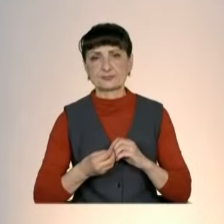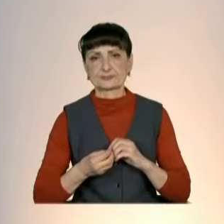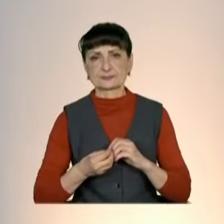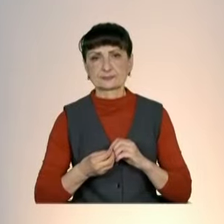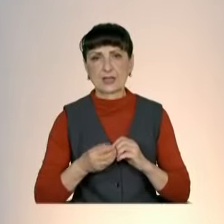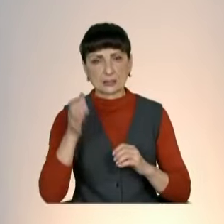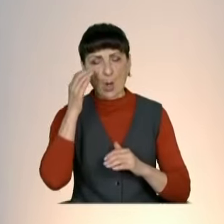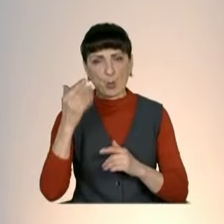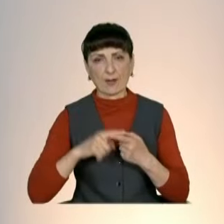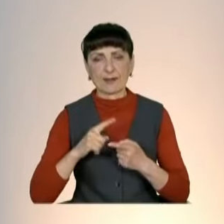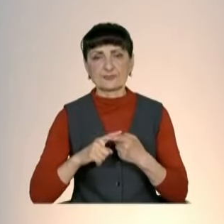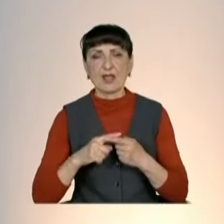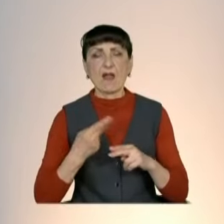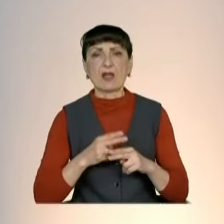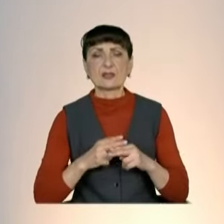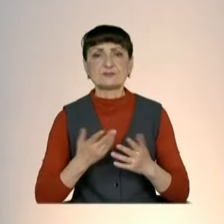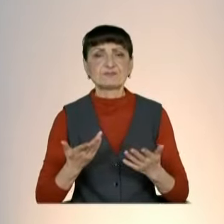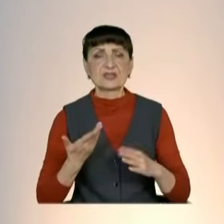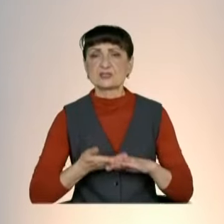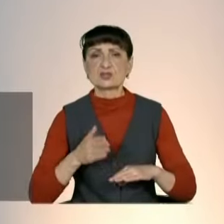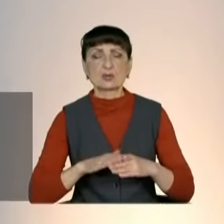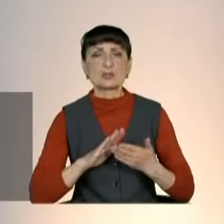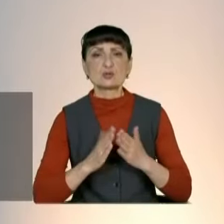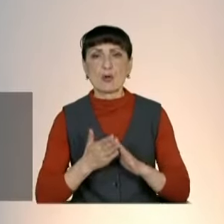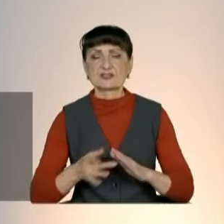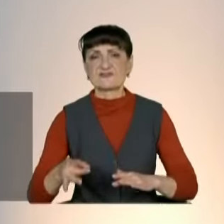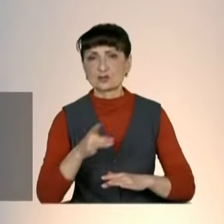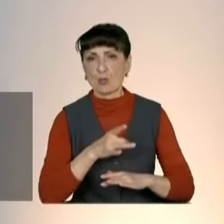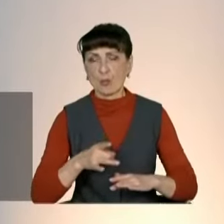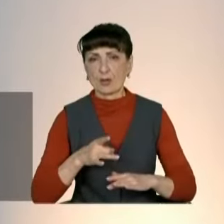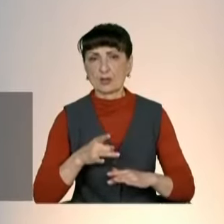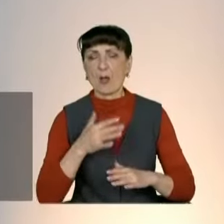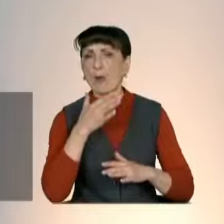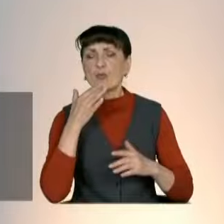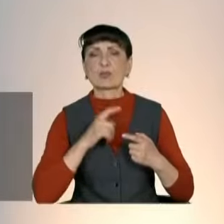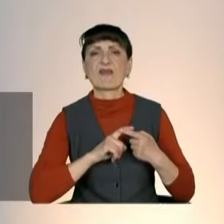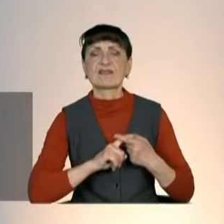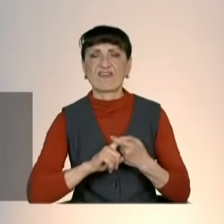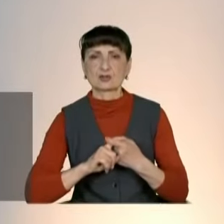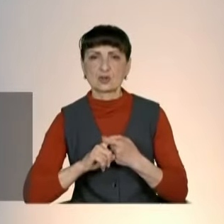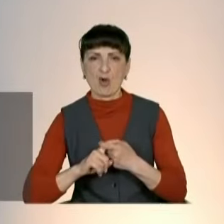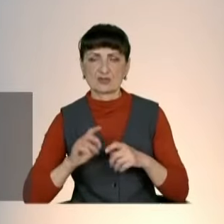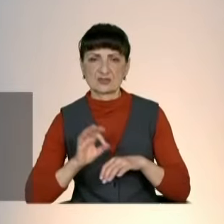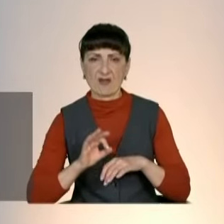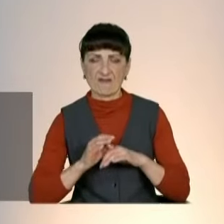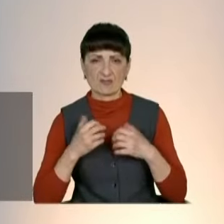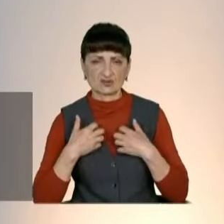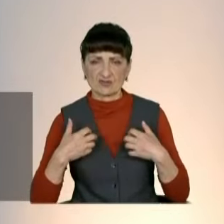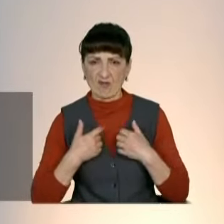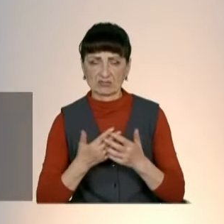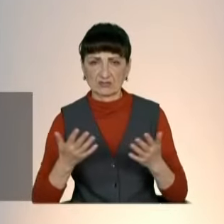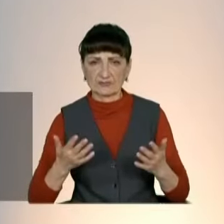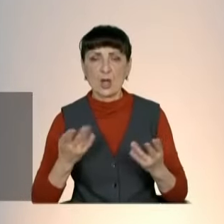из первых проблем – это напряженная эпизоотическая ситуация в республике по многим инфекционным болезням. То есть в этой связи